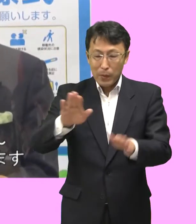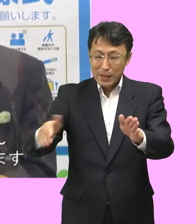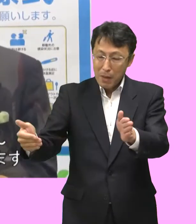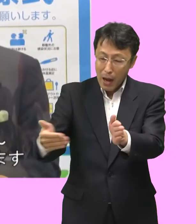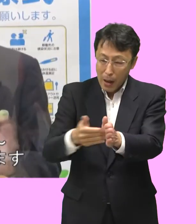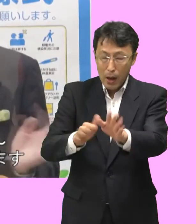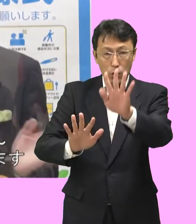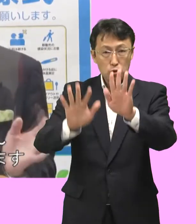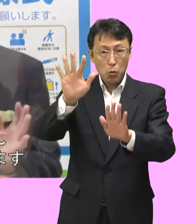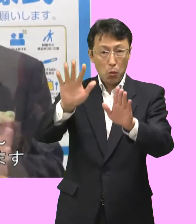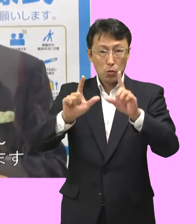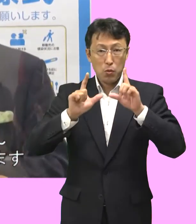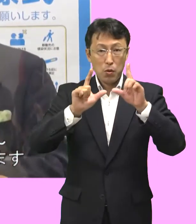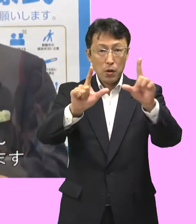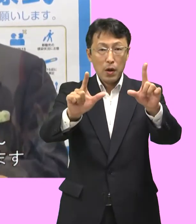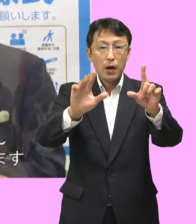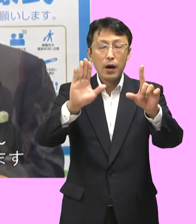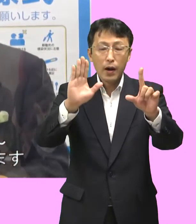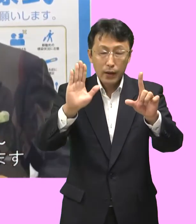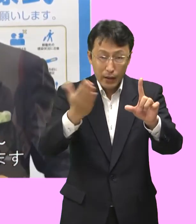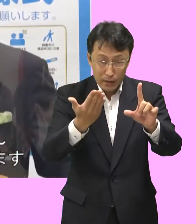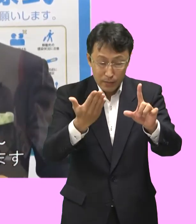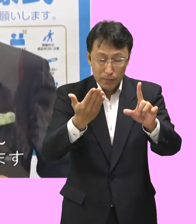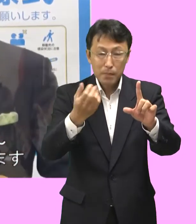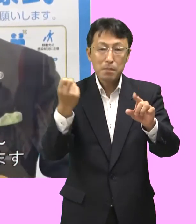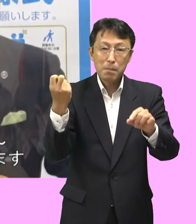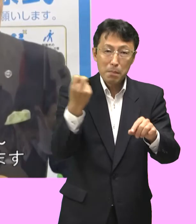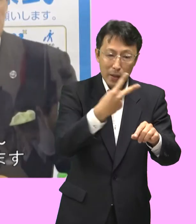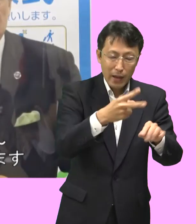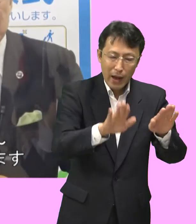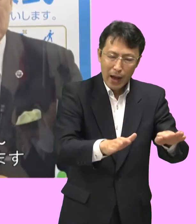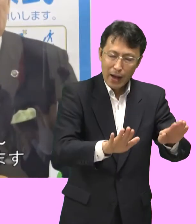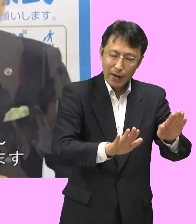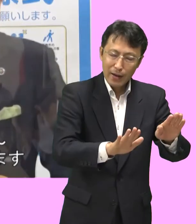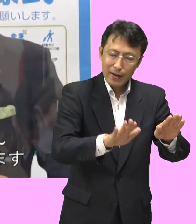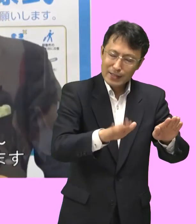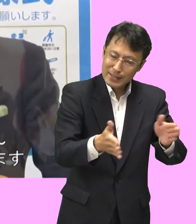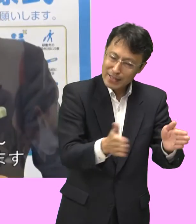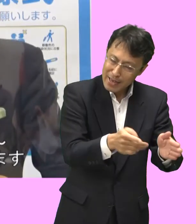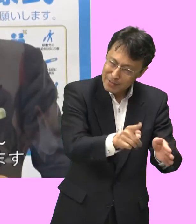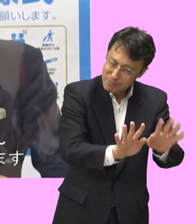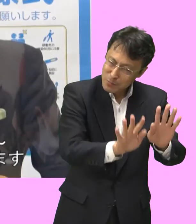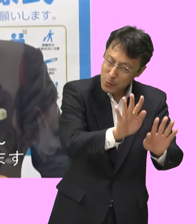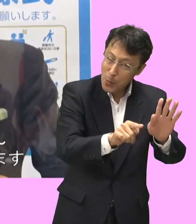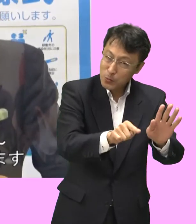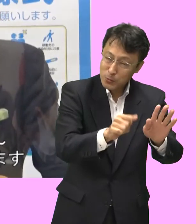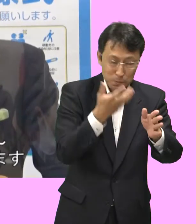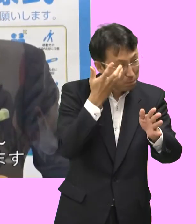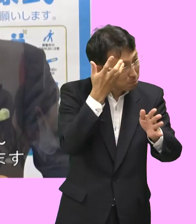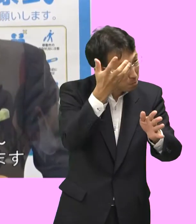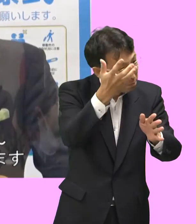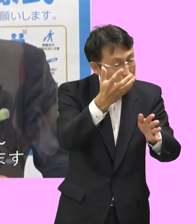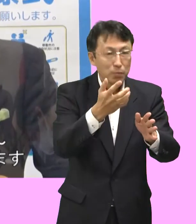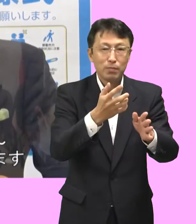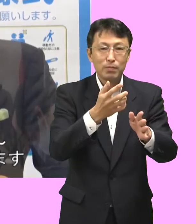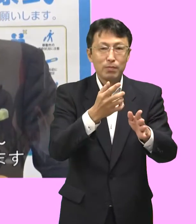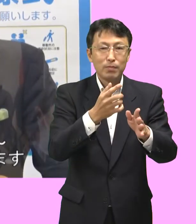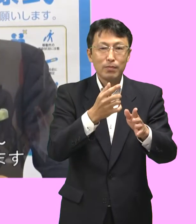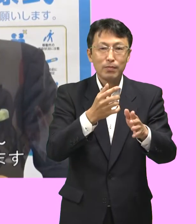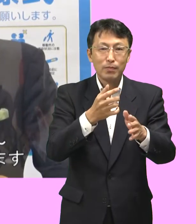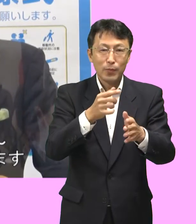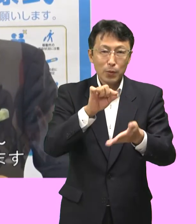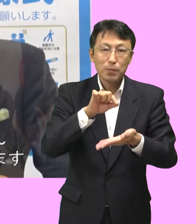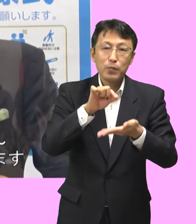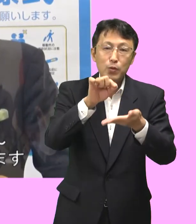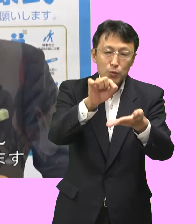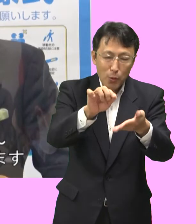て、あるいは最近の引き換え状況なども踏まえますとですね、やっぱり一定の